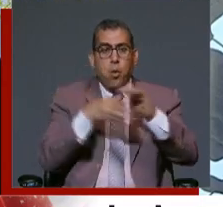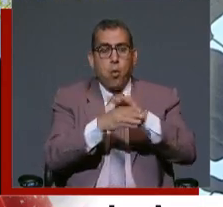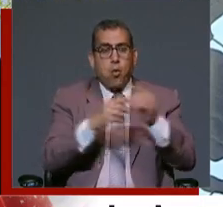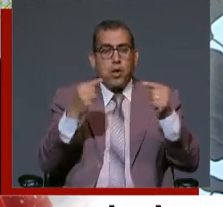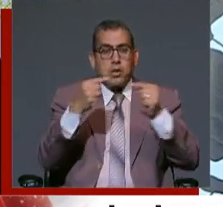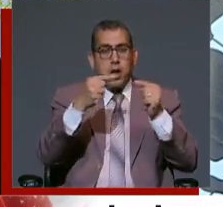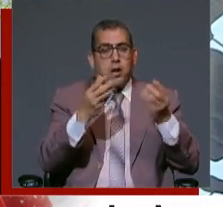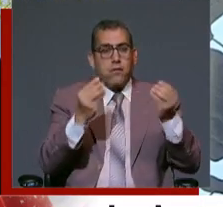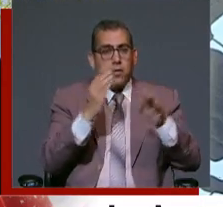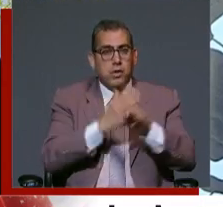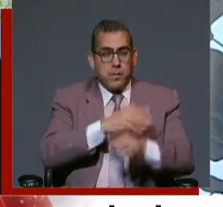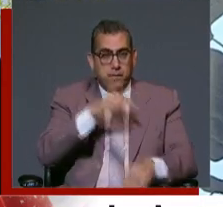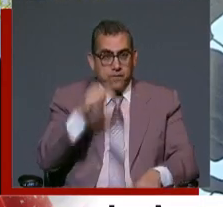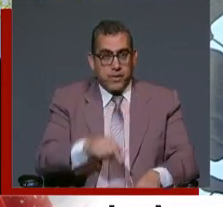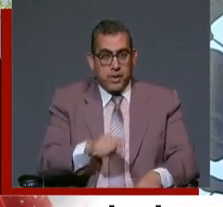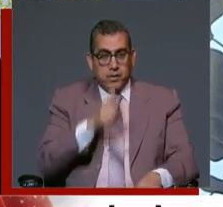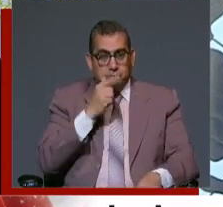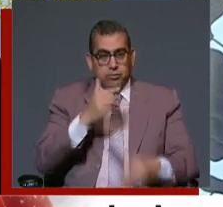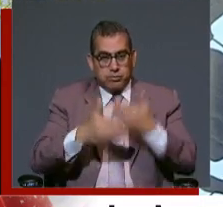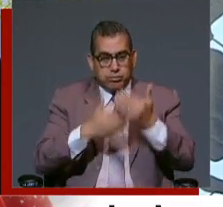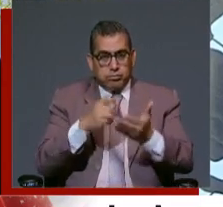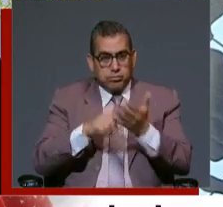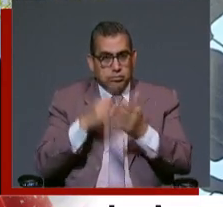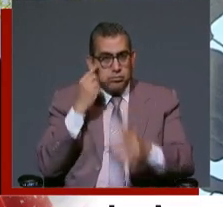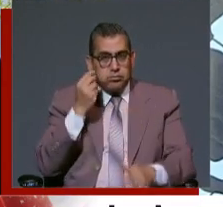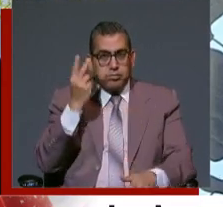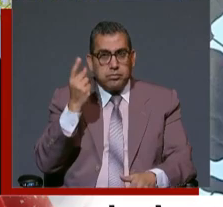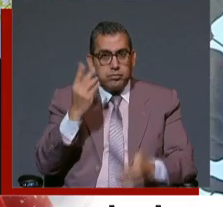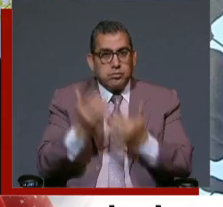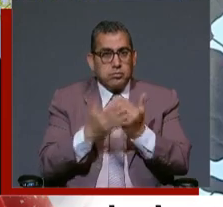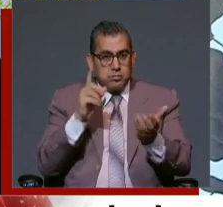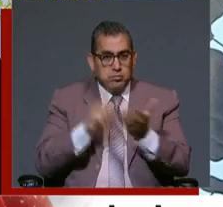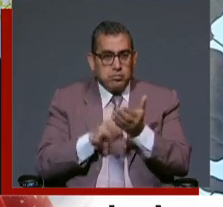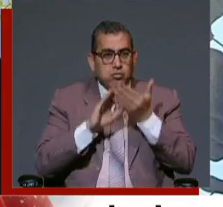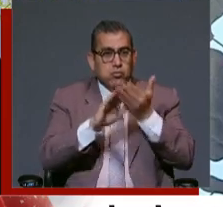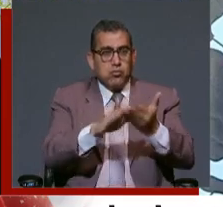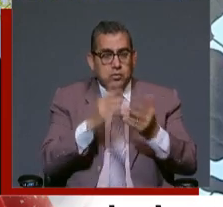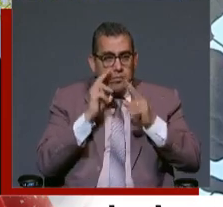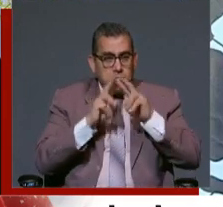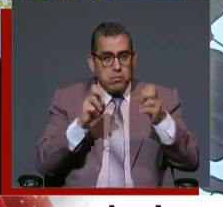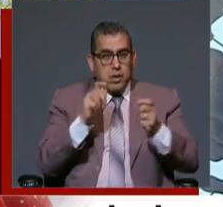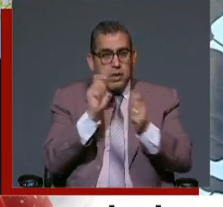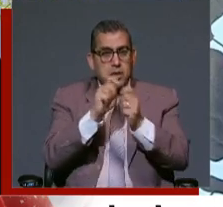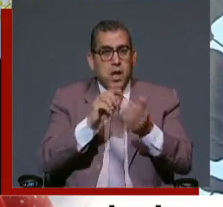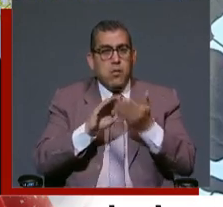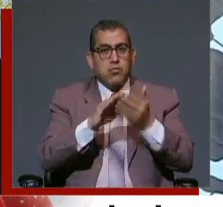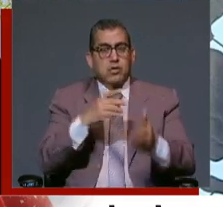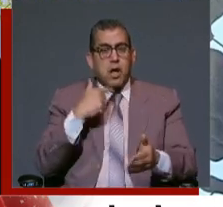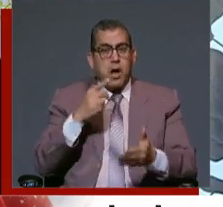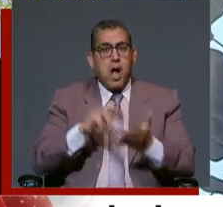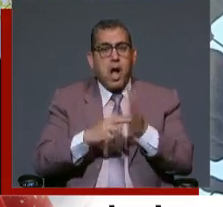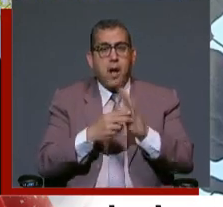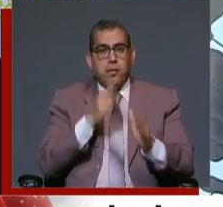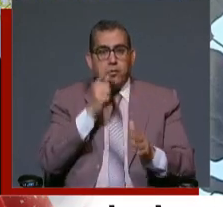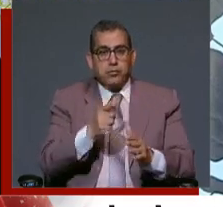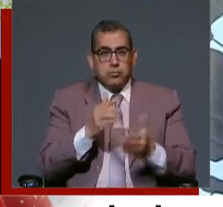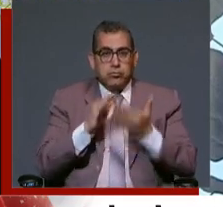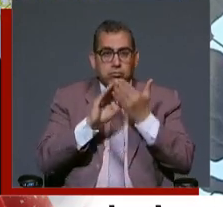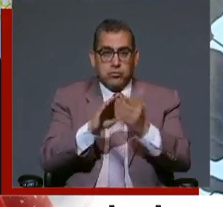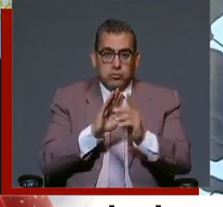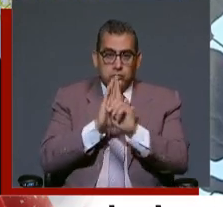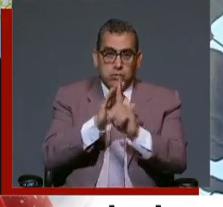عدة، مما يتطلب أفكاراً غير تقليدية للبحث عن حلول تمويلية تساهم في دفع